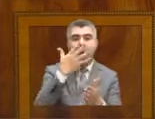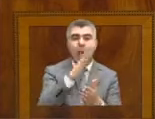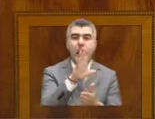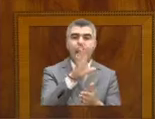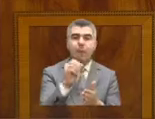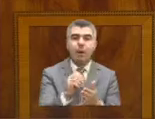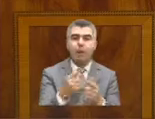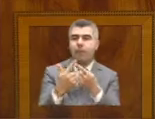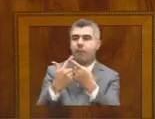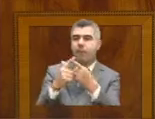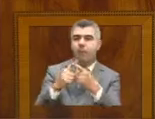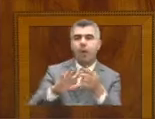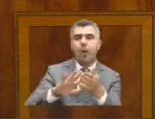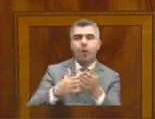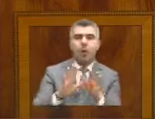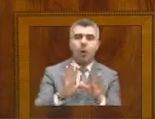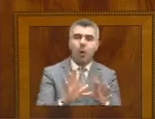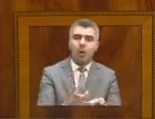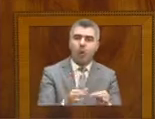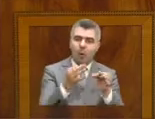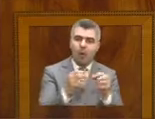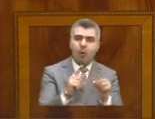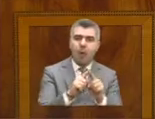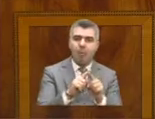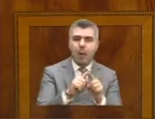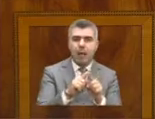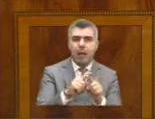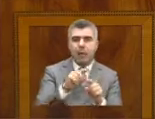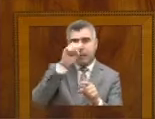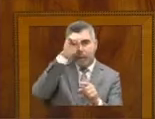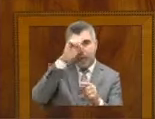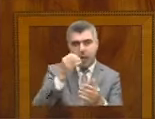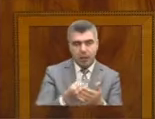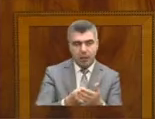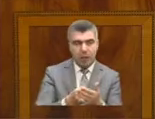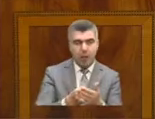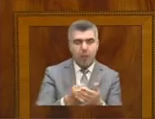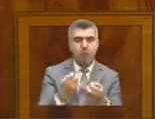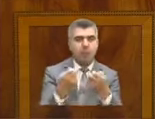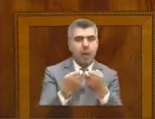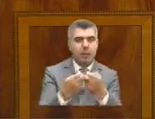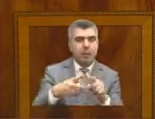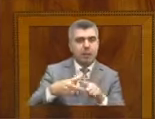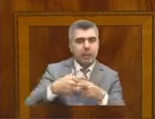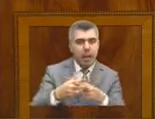من القطاعات الواعدة كالطاقات المتجددة والصناعة